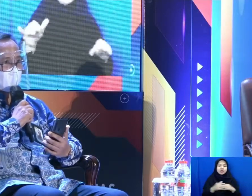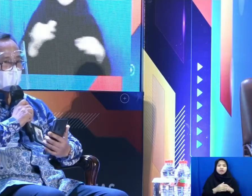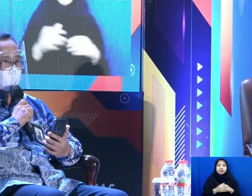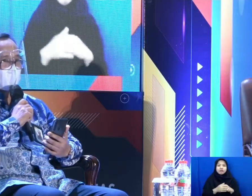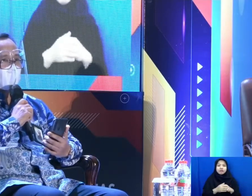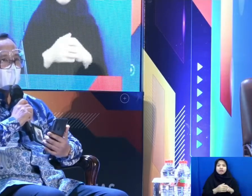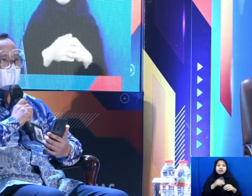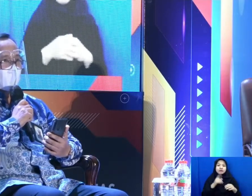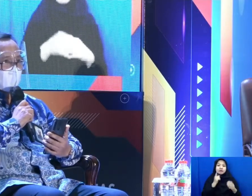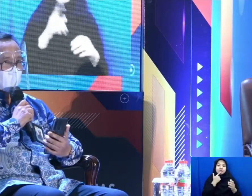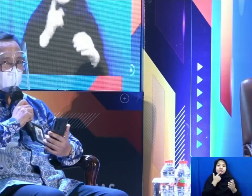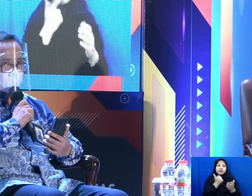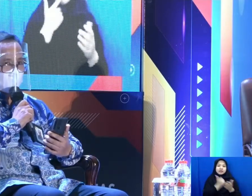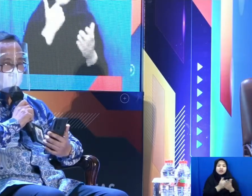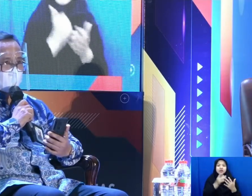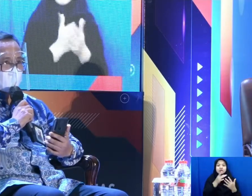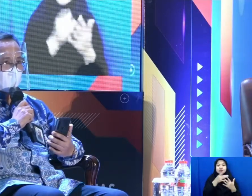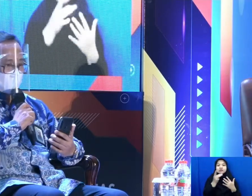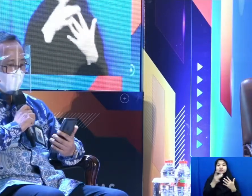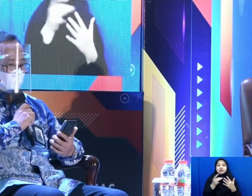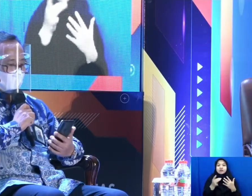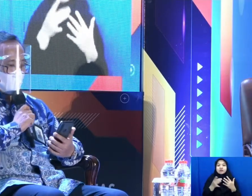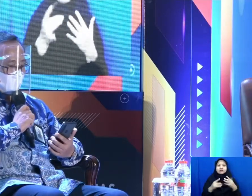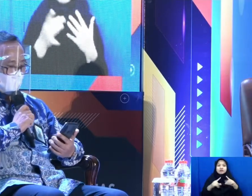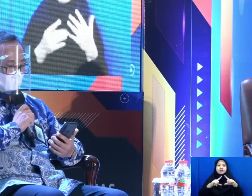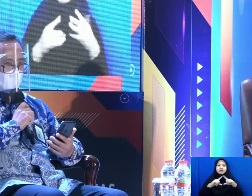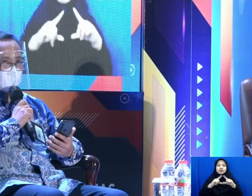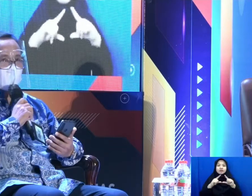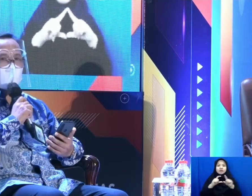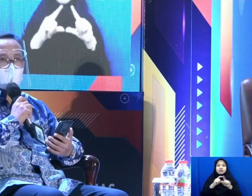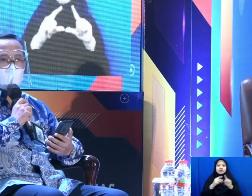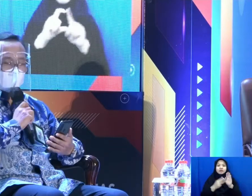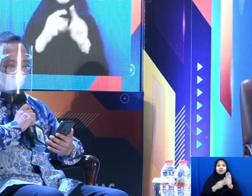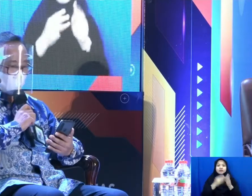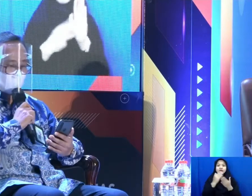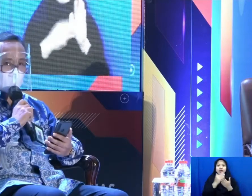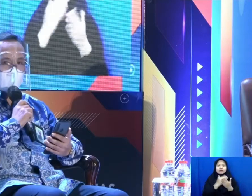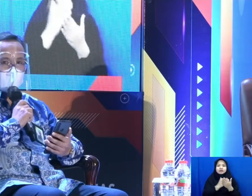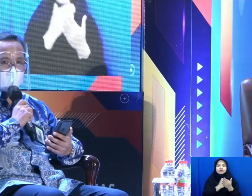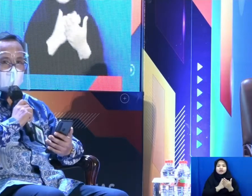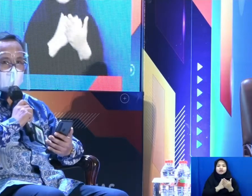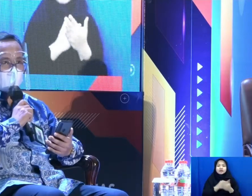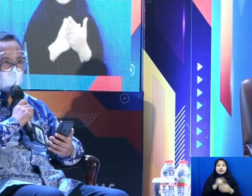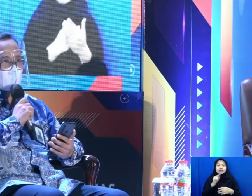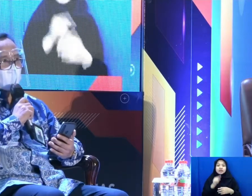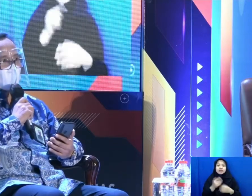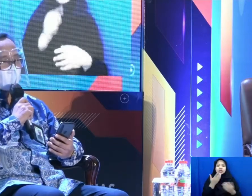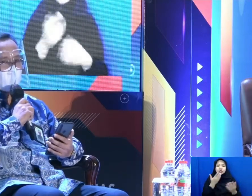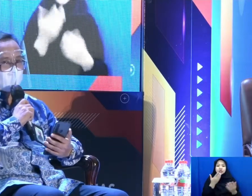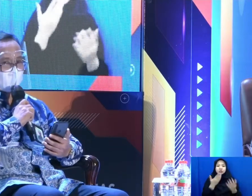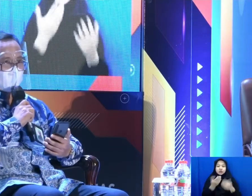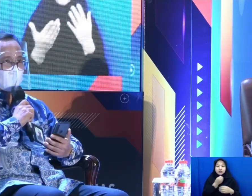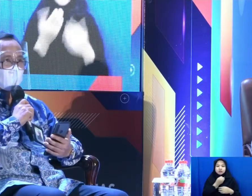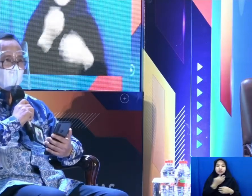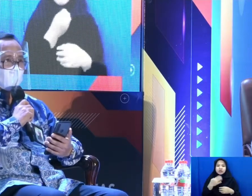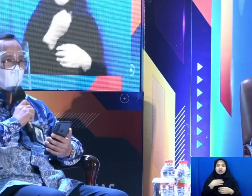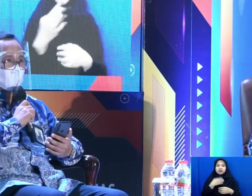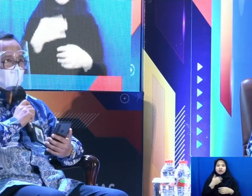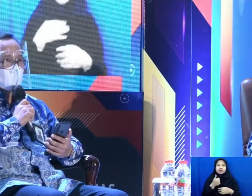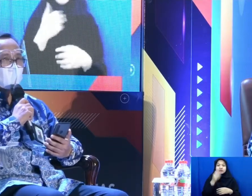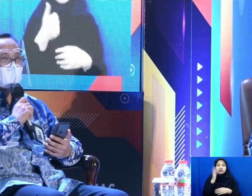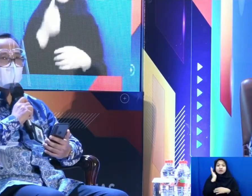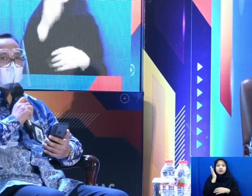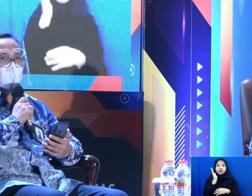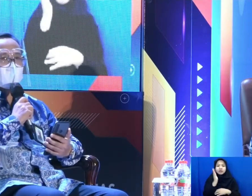lain di seleksi administrasi ini Mungkin beberapa hal yang dapat saya sampaikan terkait dengan